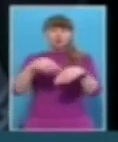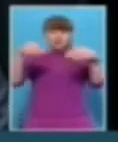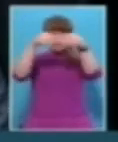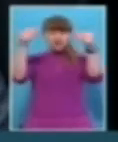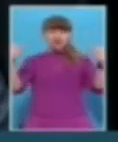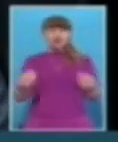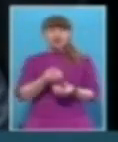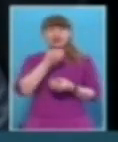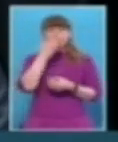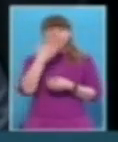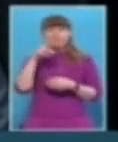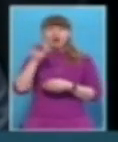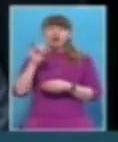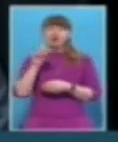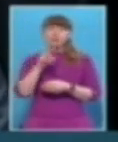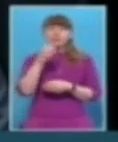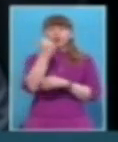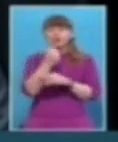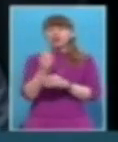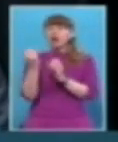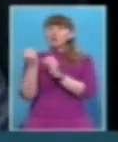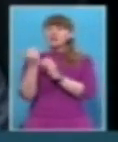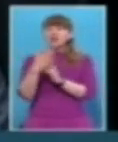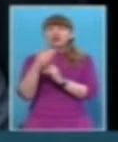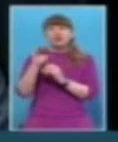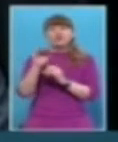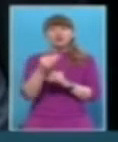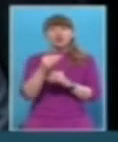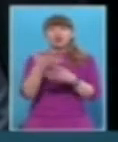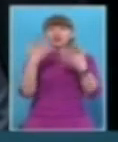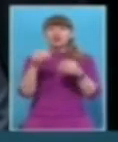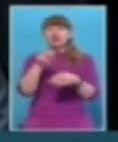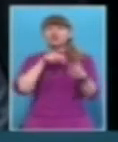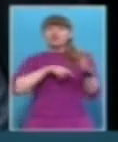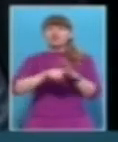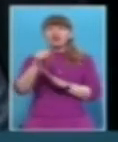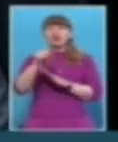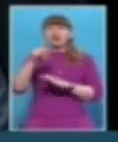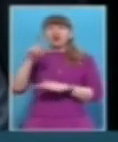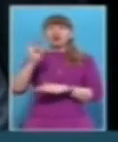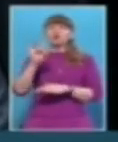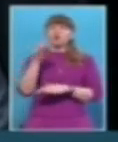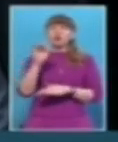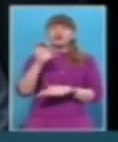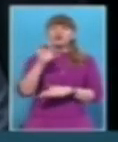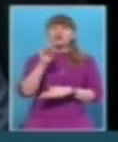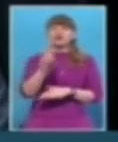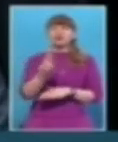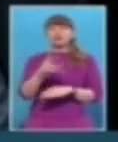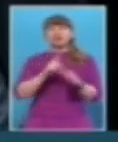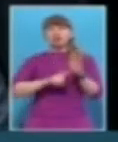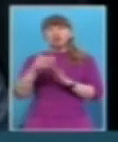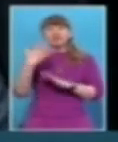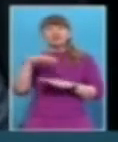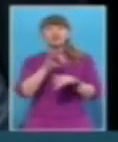мемориале в Парке Победы, а 15 февраля день вывода войск, мы тоже начинаем все